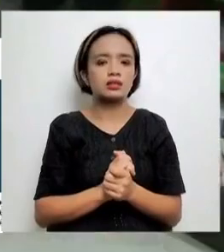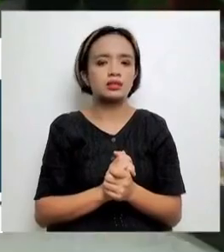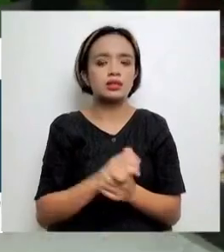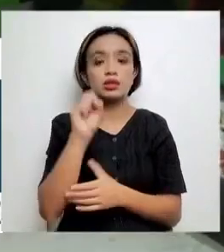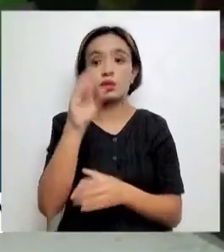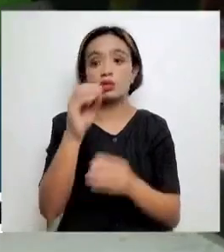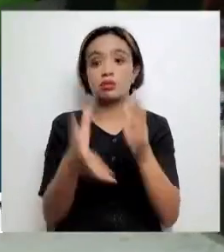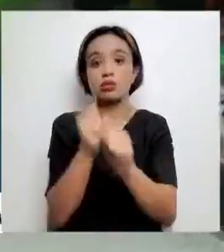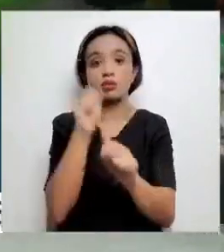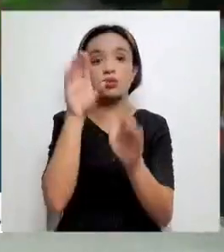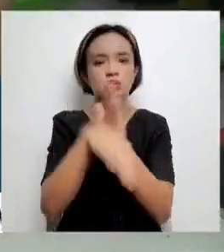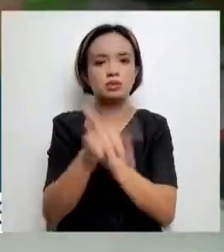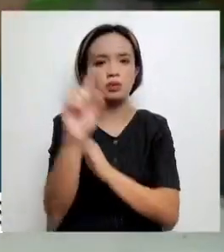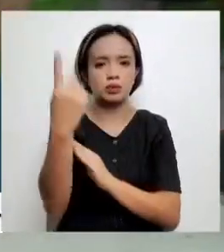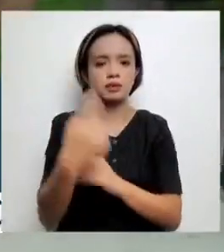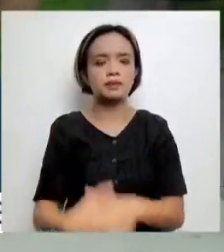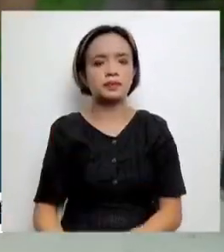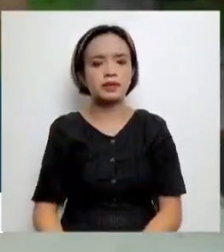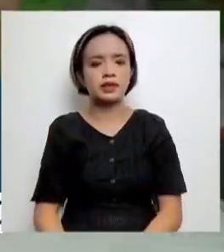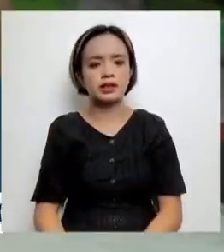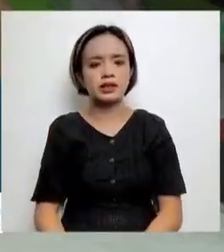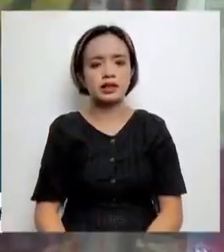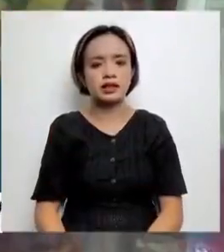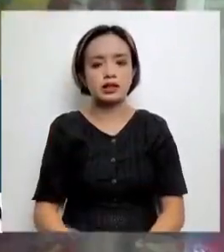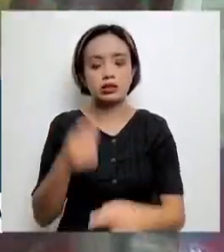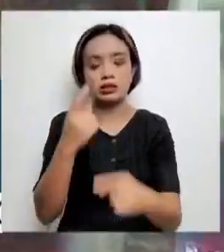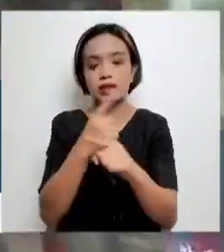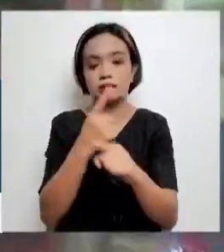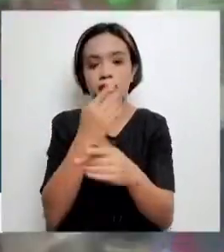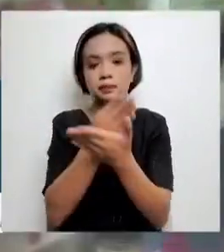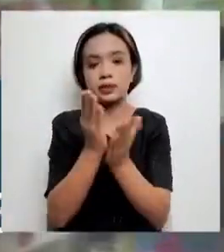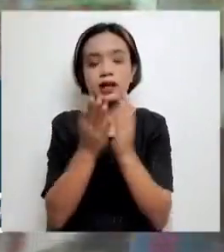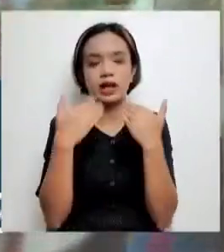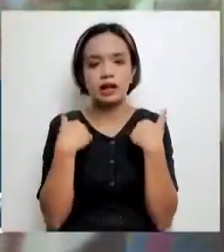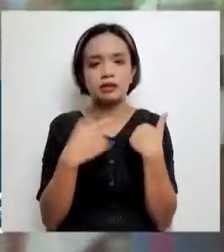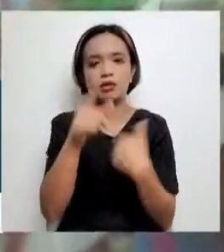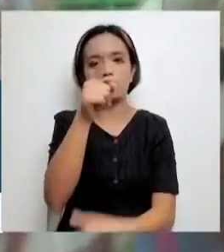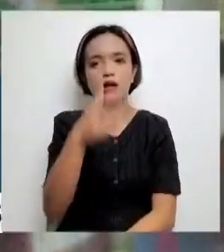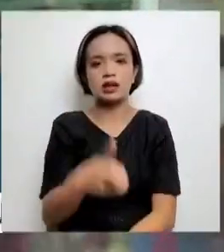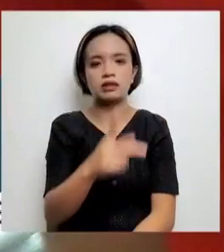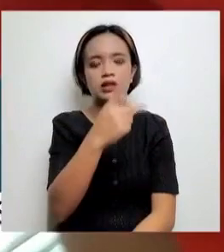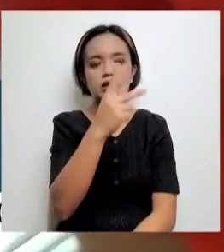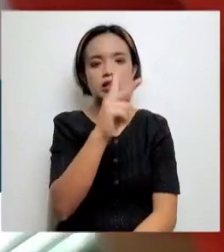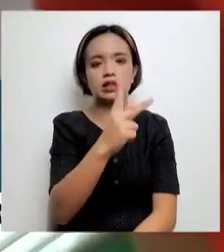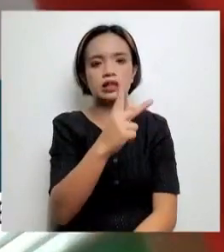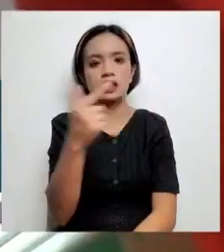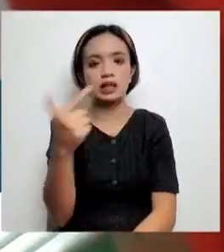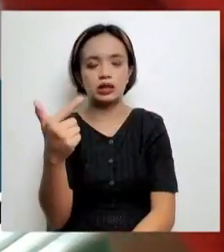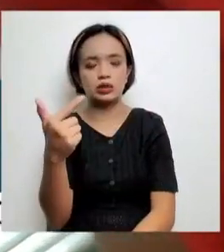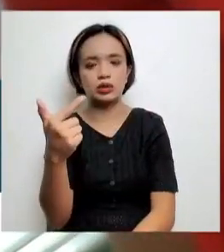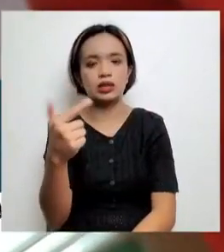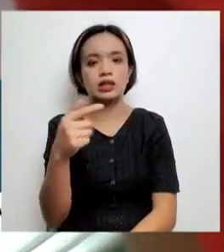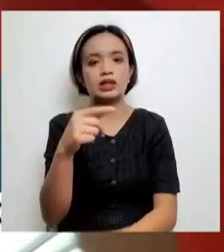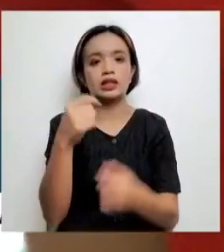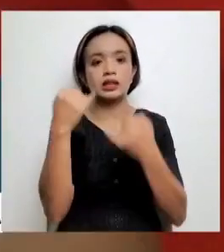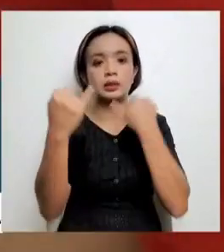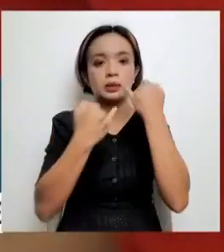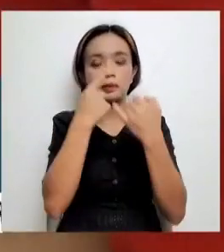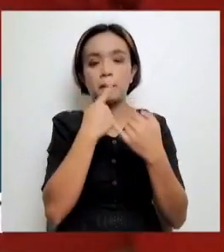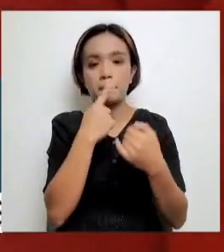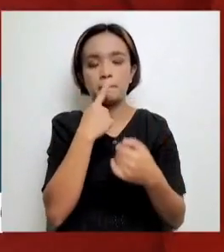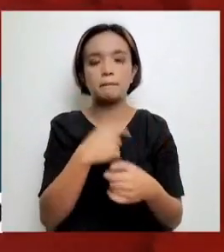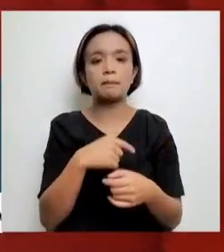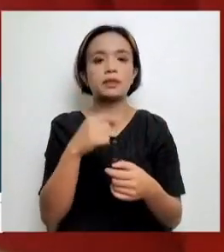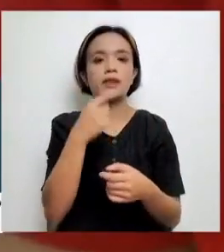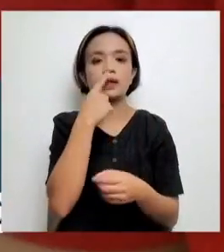lang. With proper budgeting, she was able to buy a half kilo of spaghetti, tomato sauce, macaroni, canned